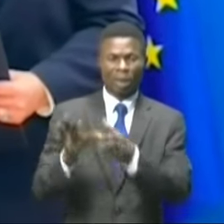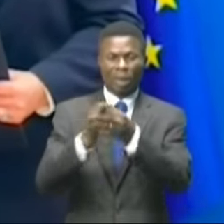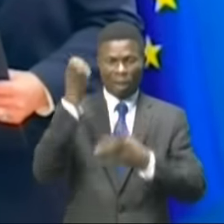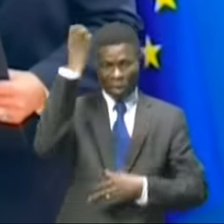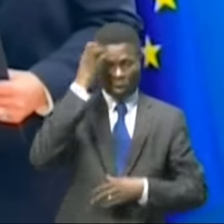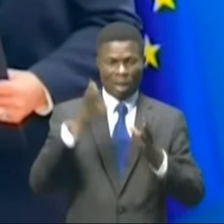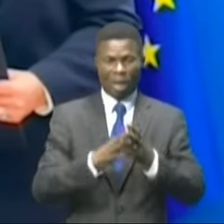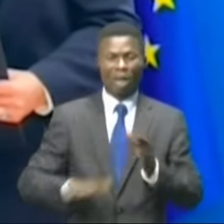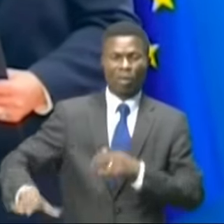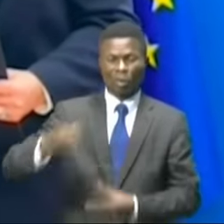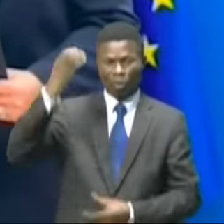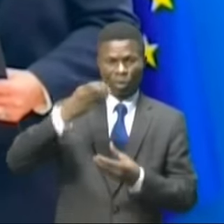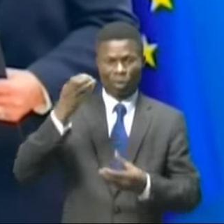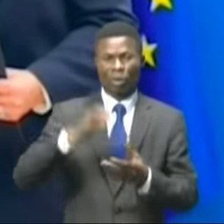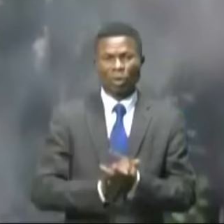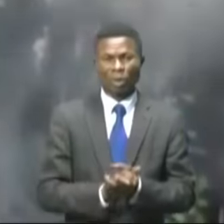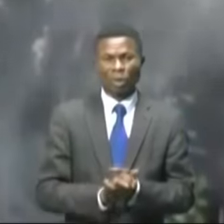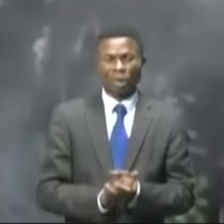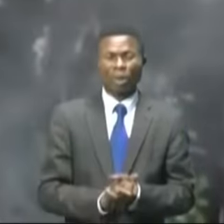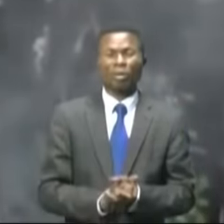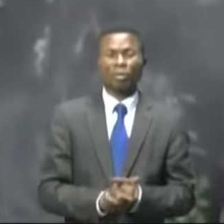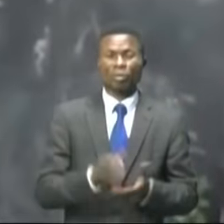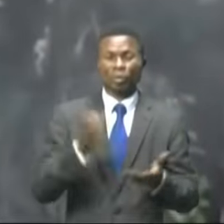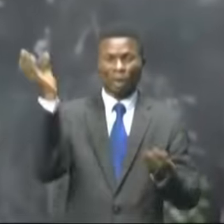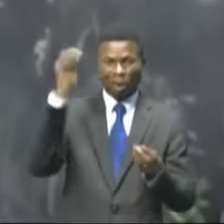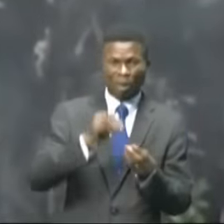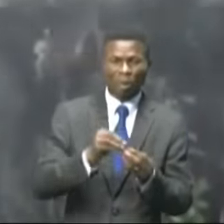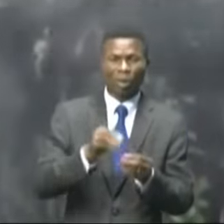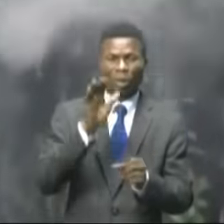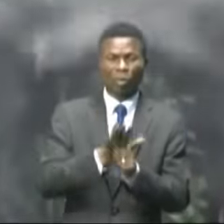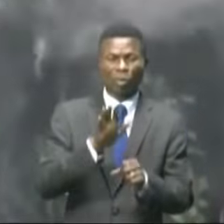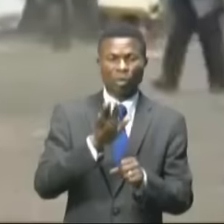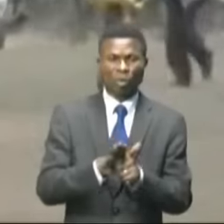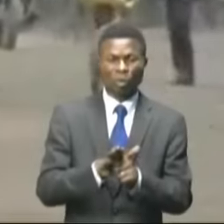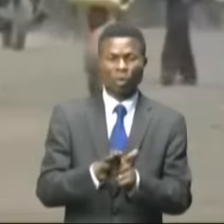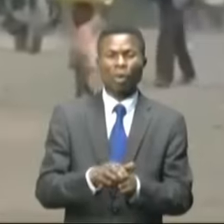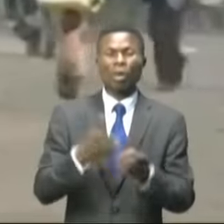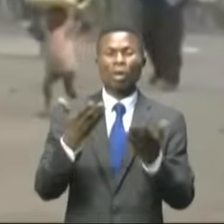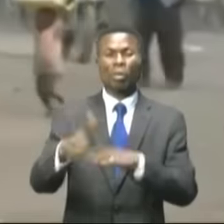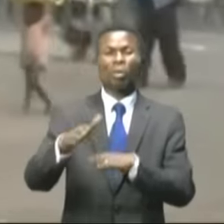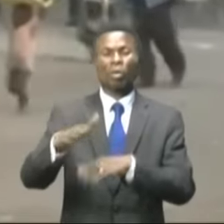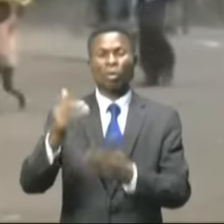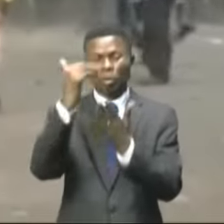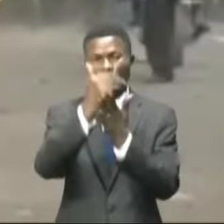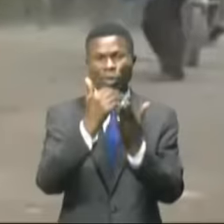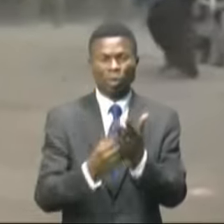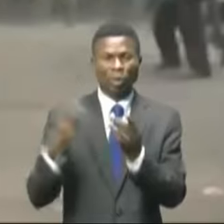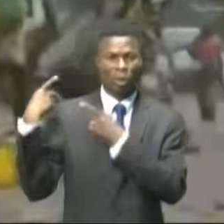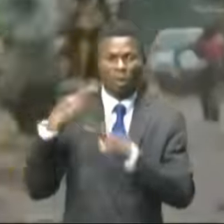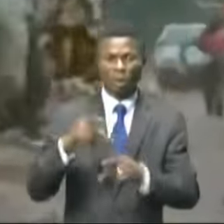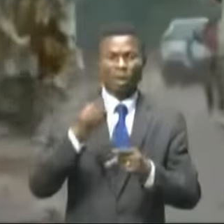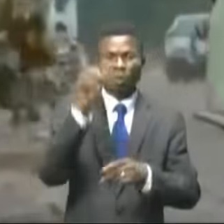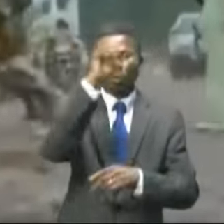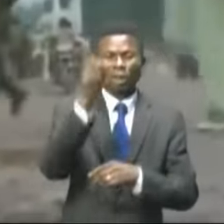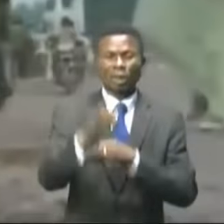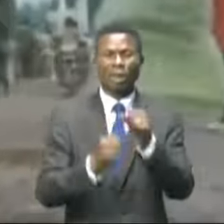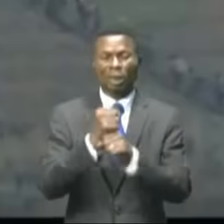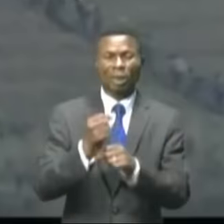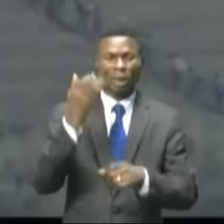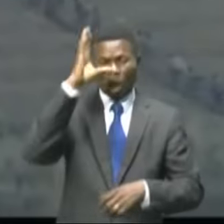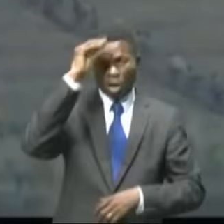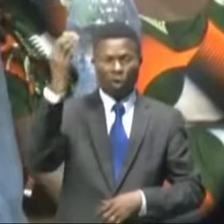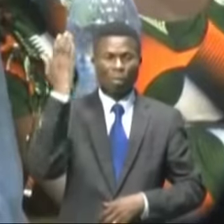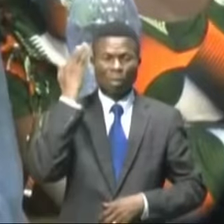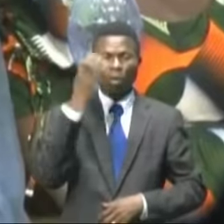le Rwanda en est un exemple éloquent. À cela s'ajoutent plusieurs millions de morts enregistrées depuis des décennies, hommes, femmes et